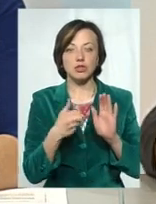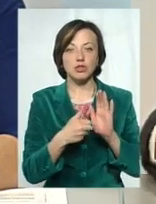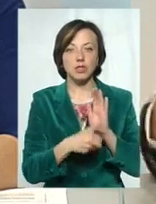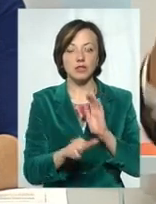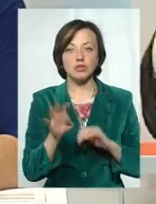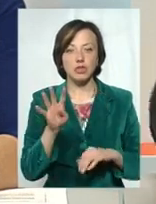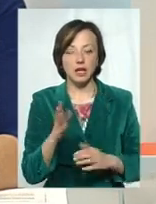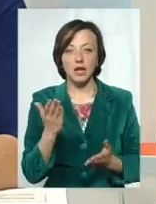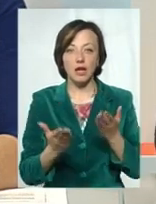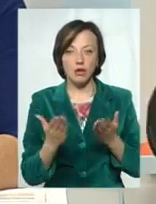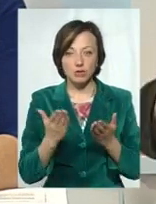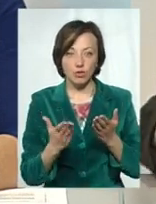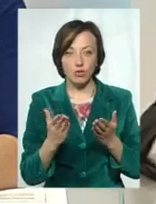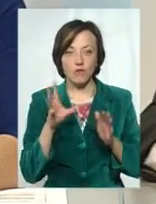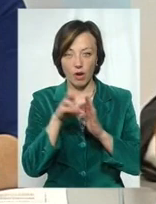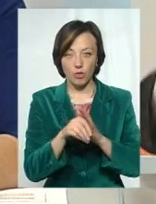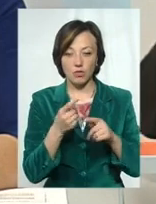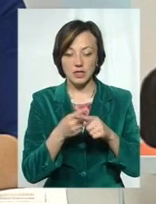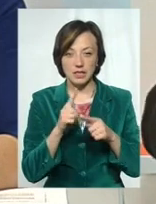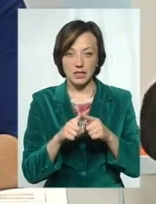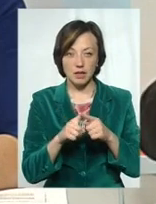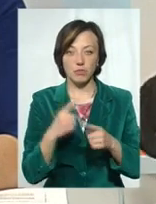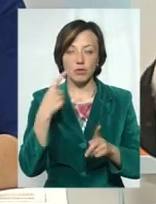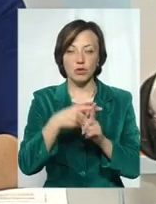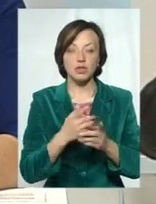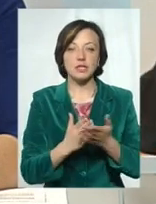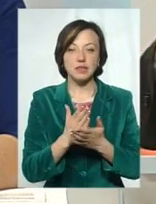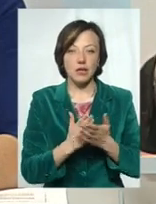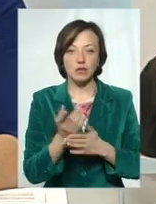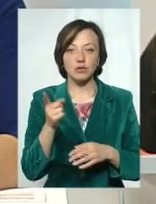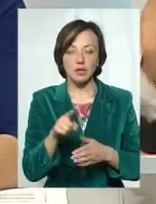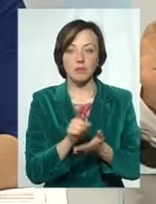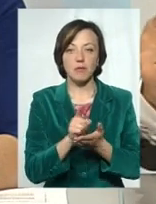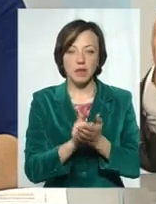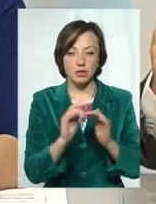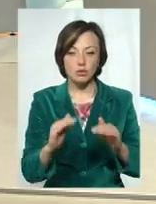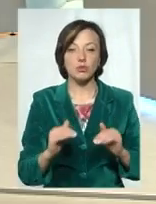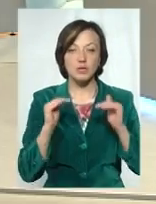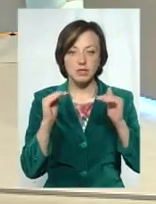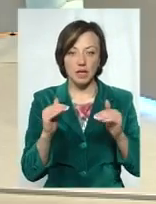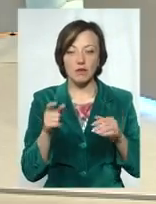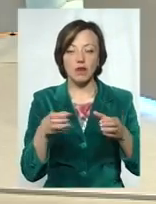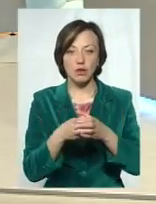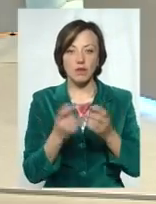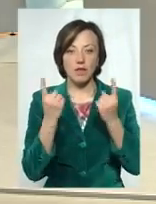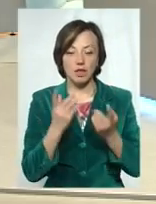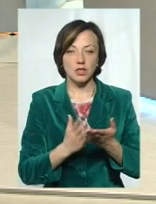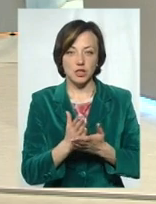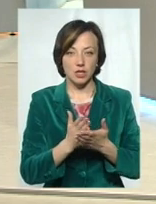3764. Тобто, якщо врахують базу цю плюс стаж, тоді пенсія зросте, іменно той категорії, у кого великий